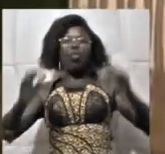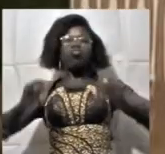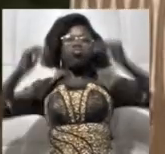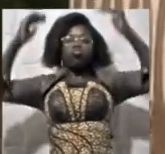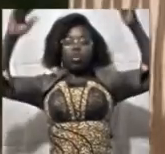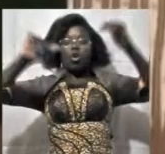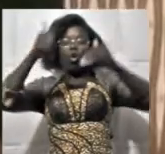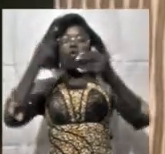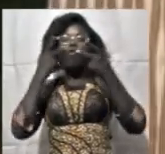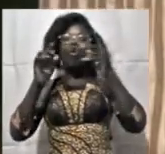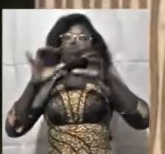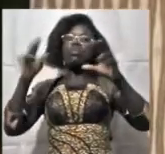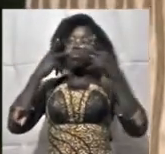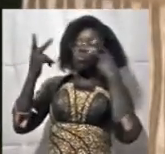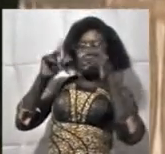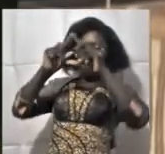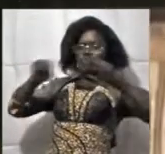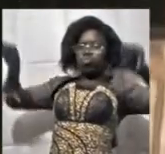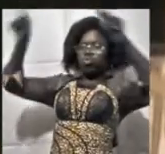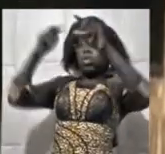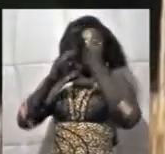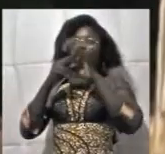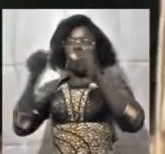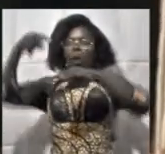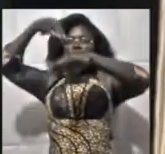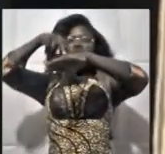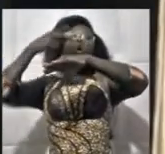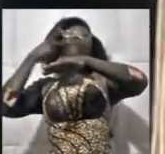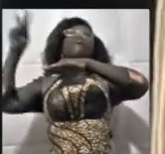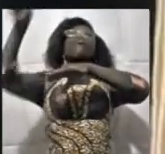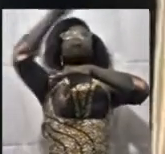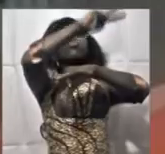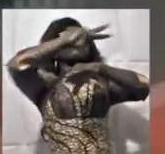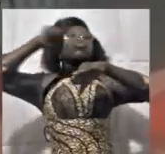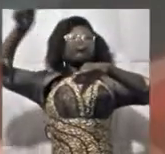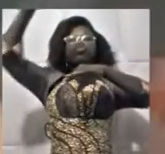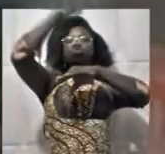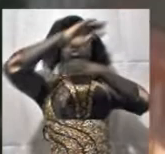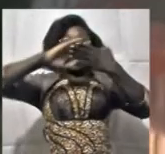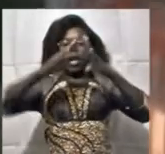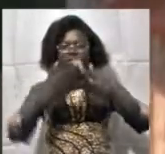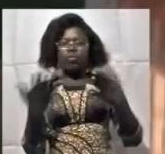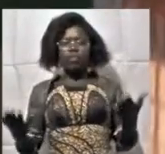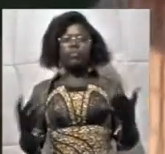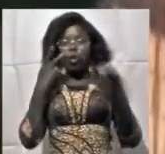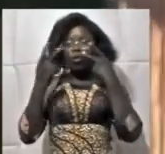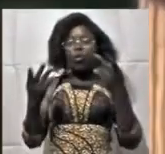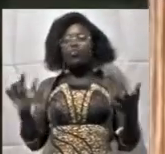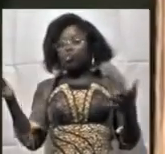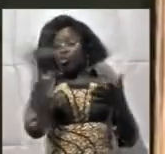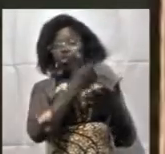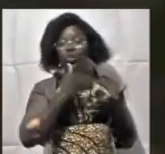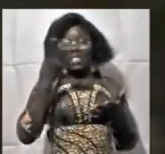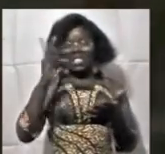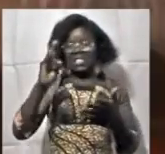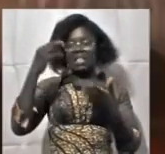tour principale, 32 étages pour 108 mètres de haut, surmontée par un héliport, offrira une vue panoramique sur la ville dont elle